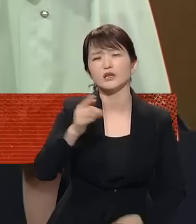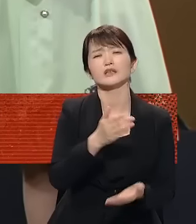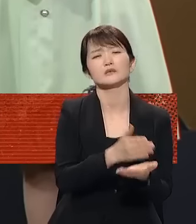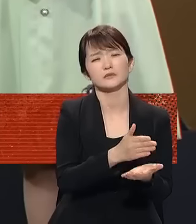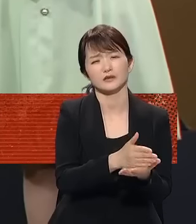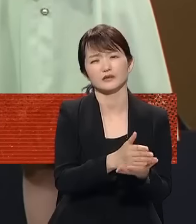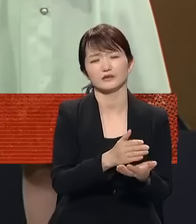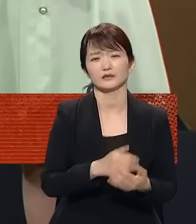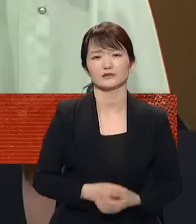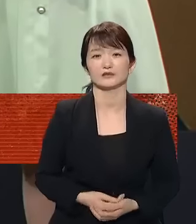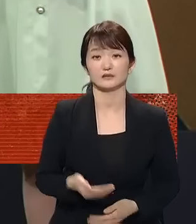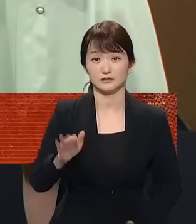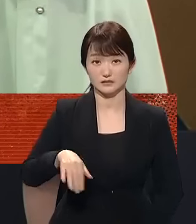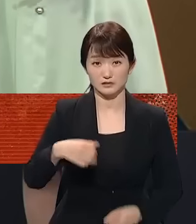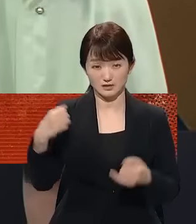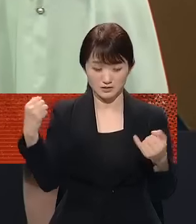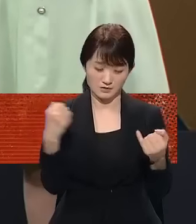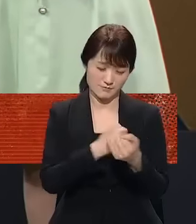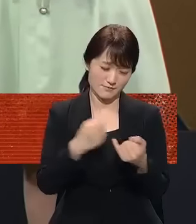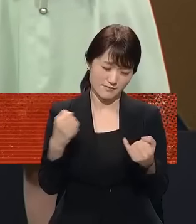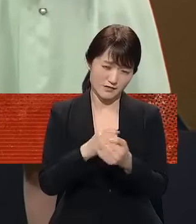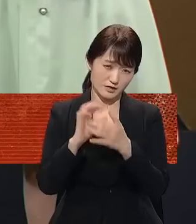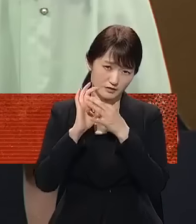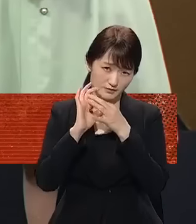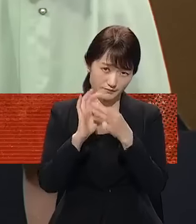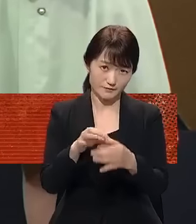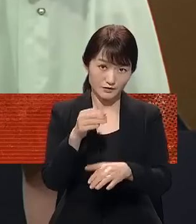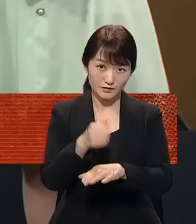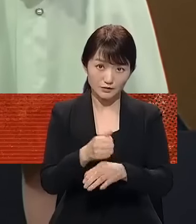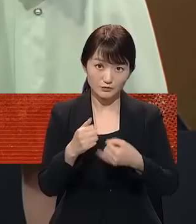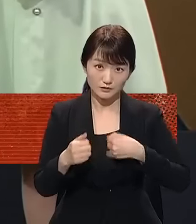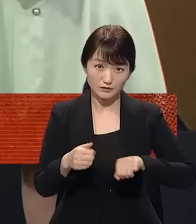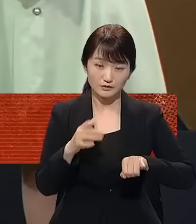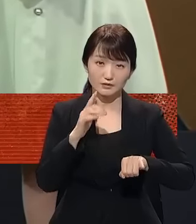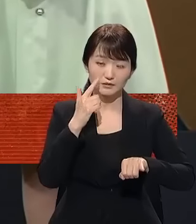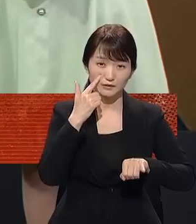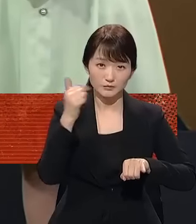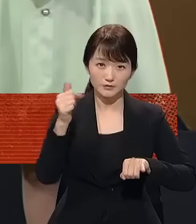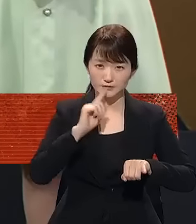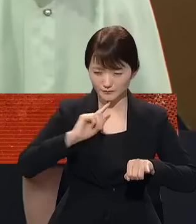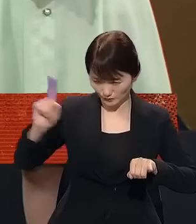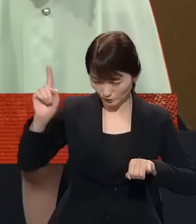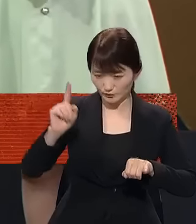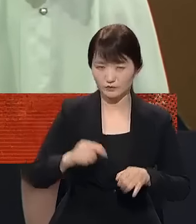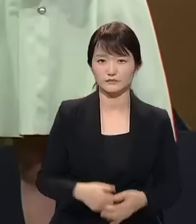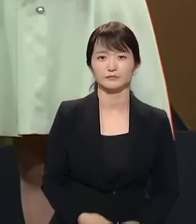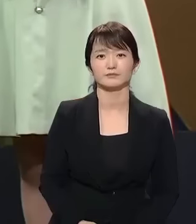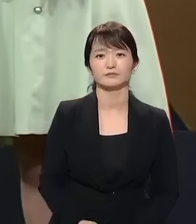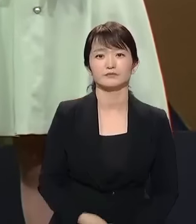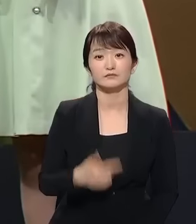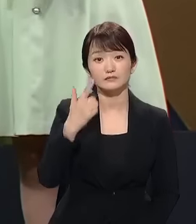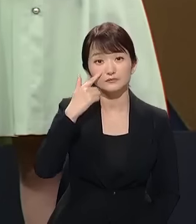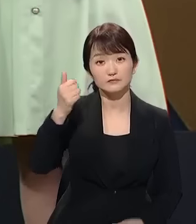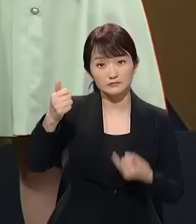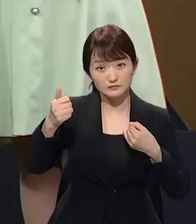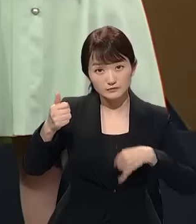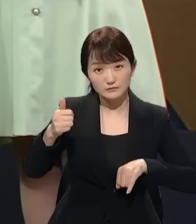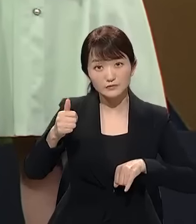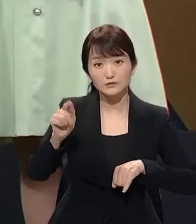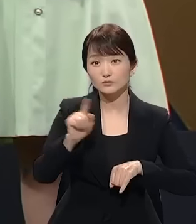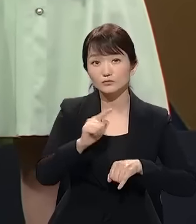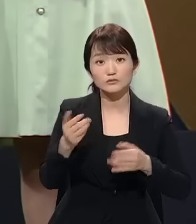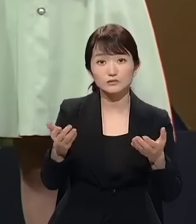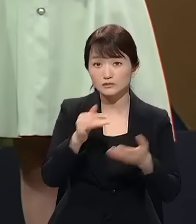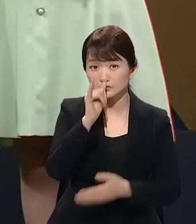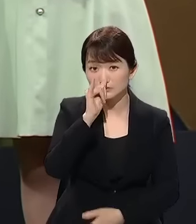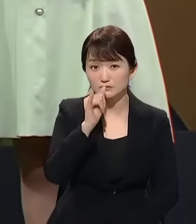말렸습니다. 하지만 폭행은 멈추지 않았고 결국 딸은 친아버지를 고소했습니다. 대체 아버지와 딸 사이에 무슨 일이